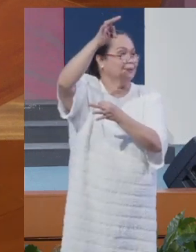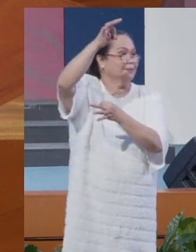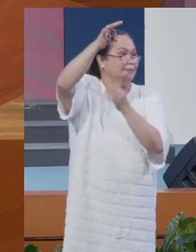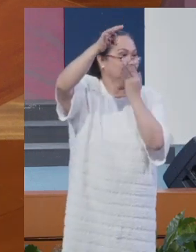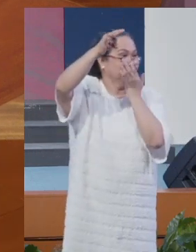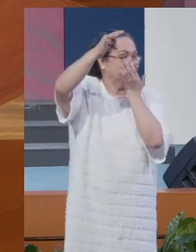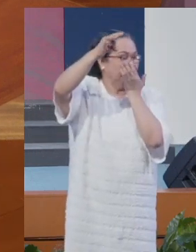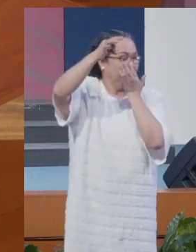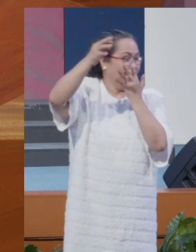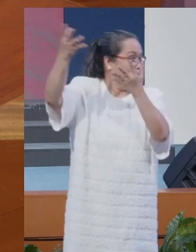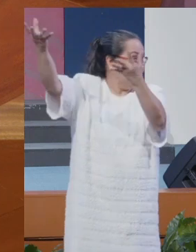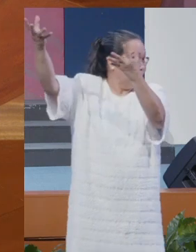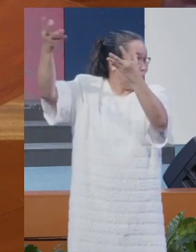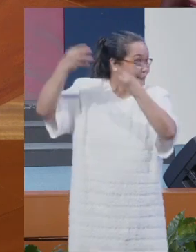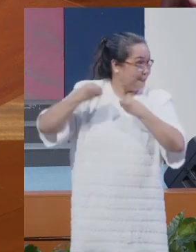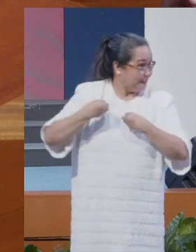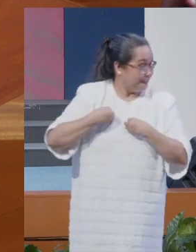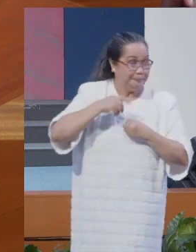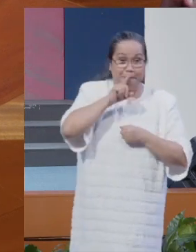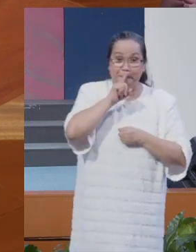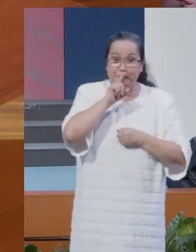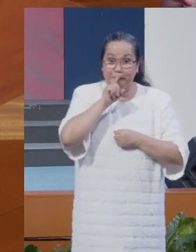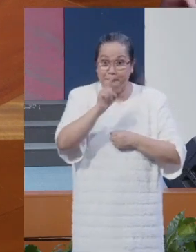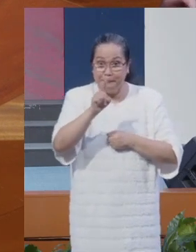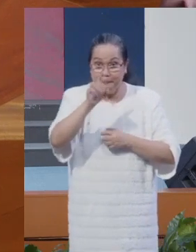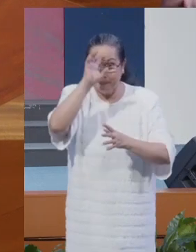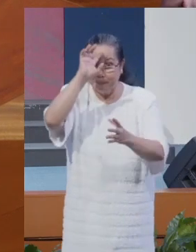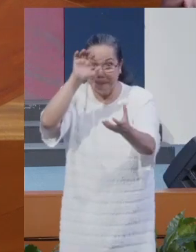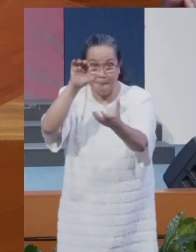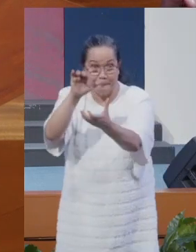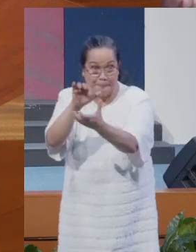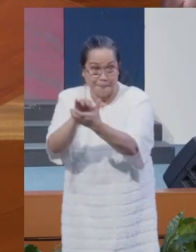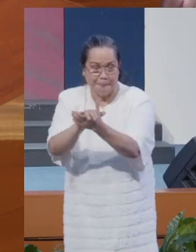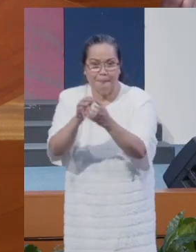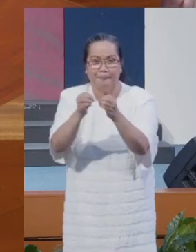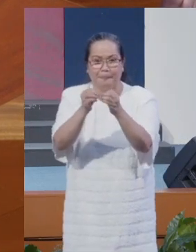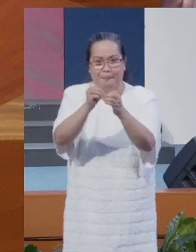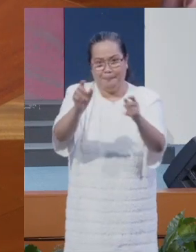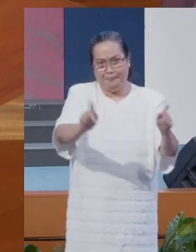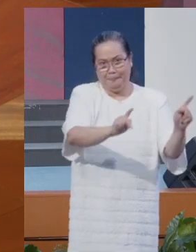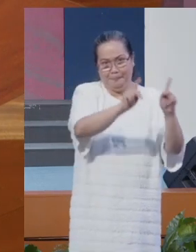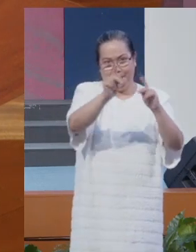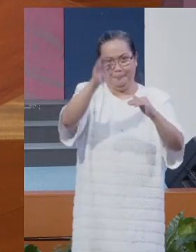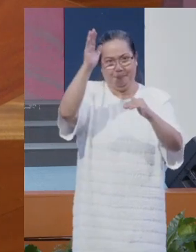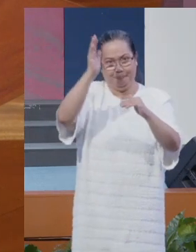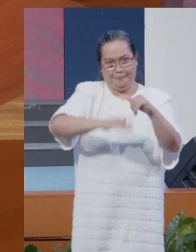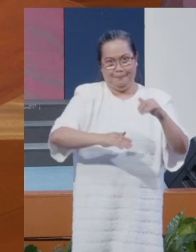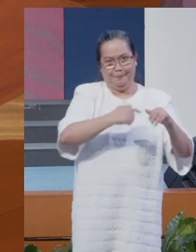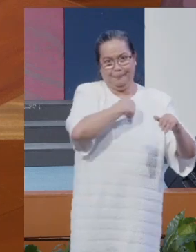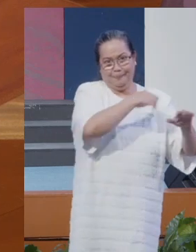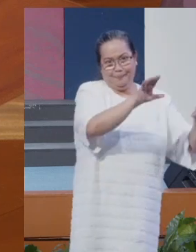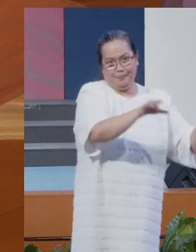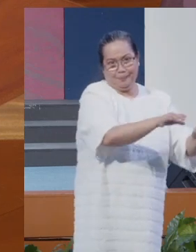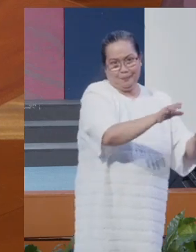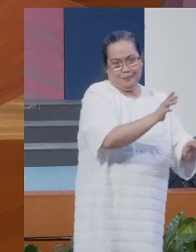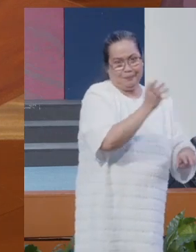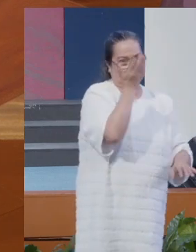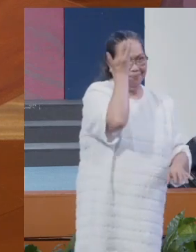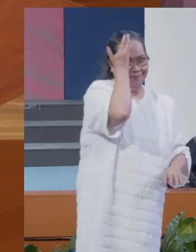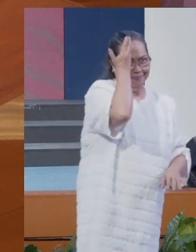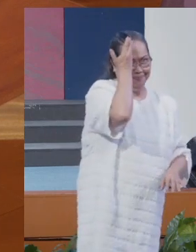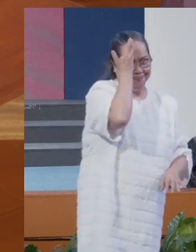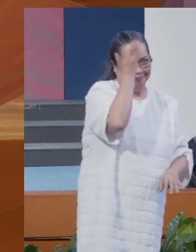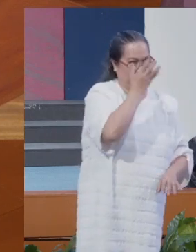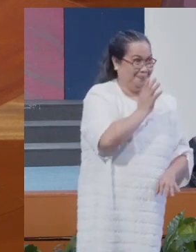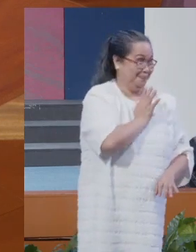Ang panloob na espiritu ng tunay na pananampalataya ay mas makapangyarihan kaysa hungkag na diwa ng makataong reliyon.